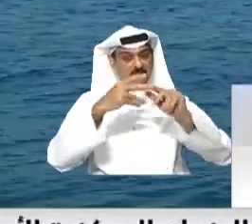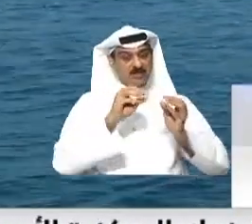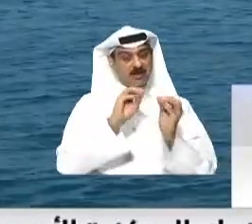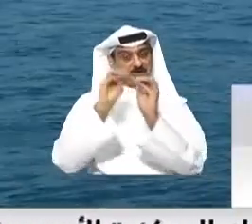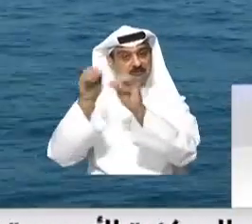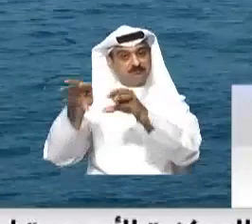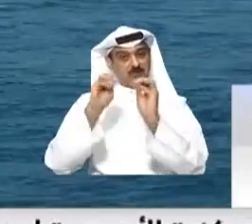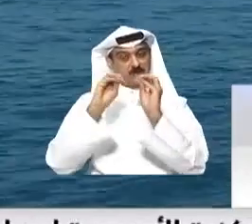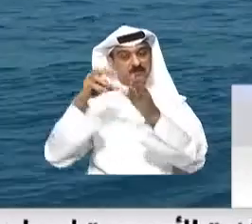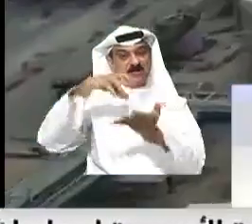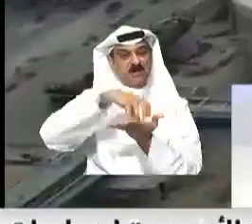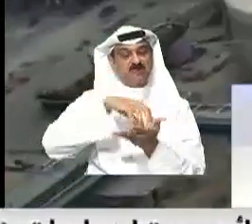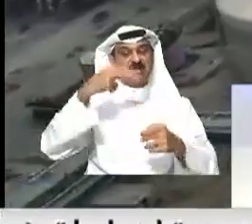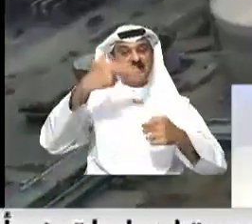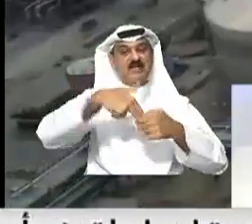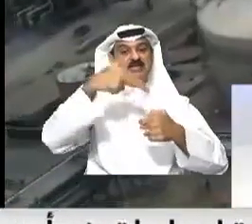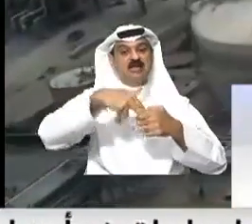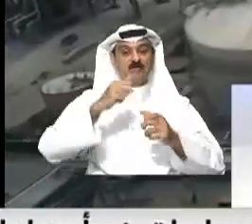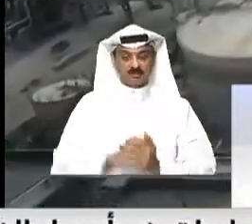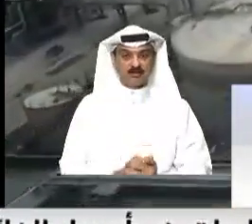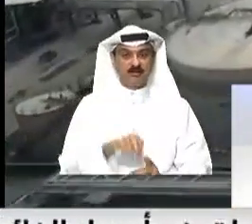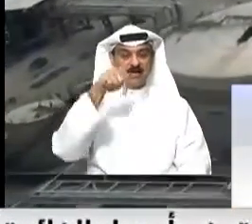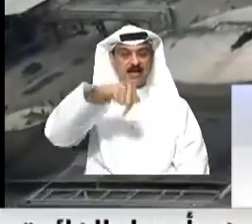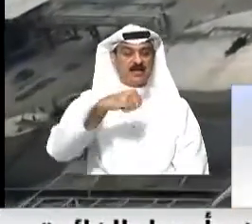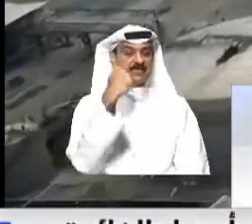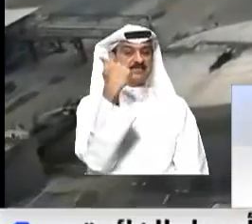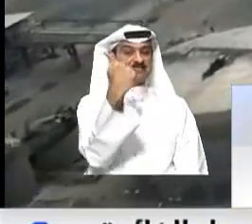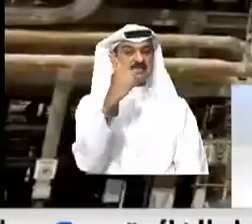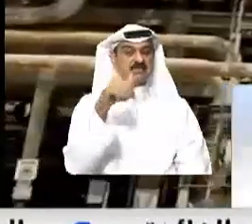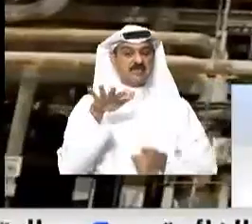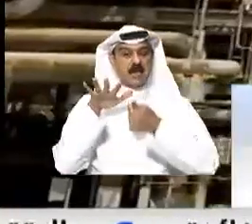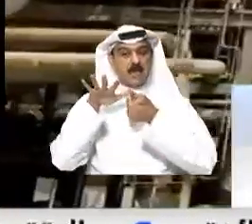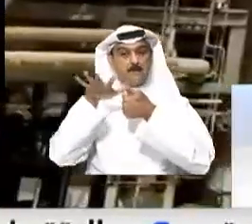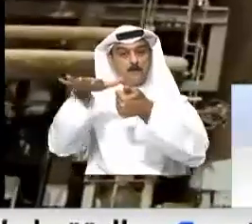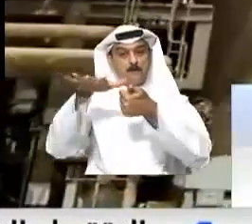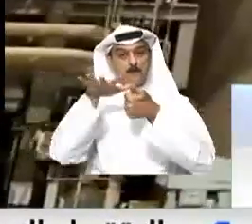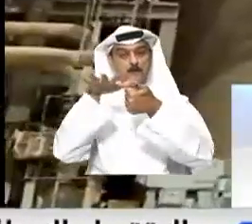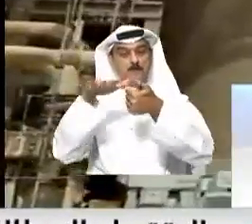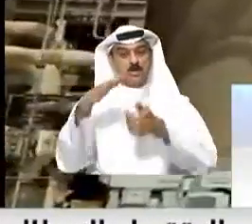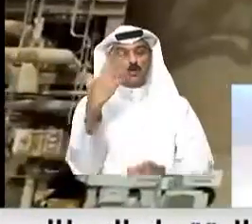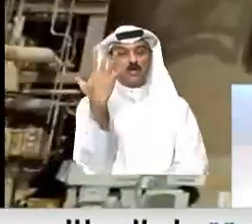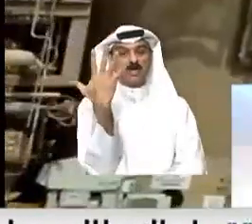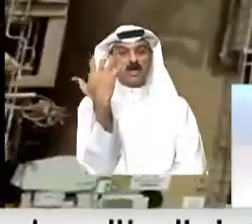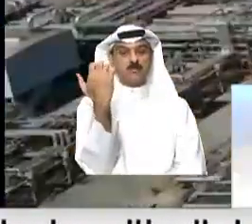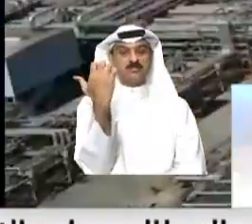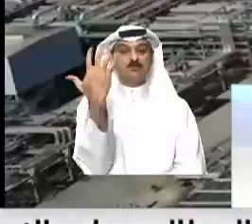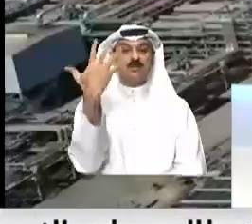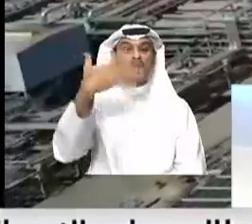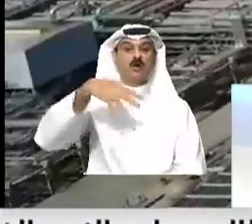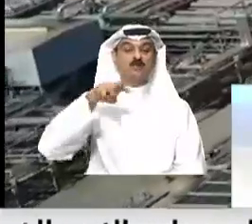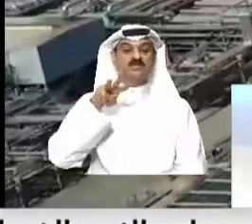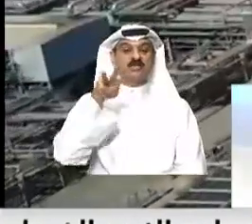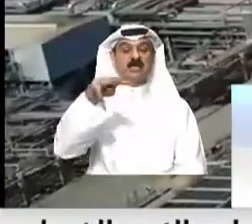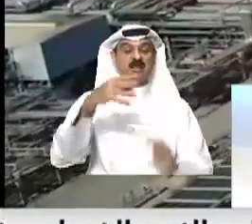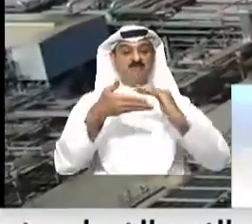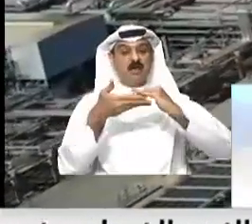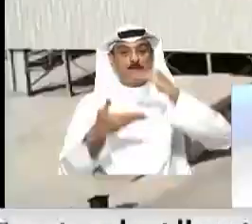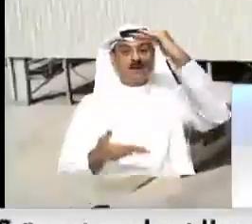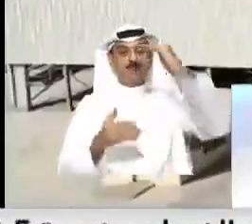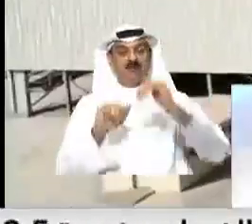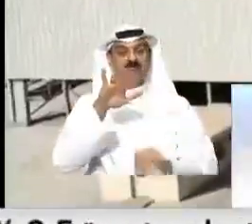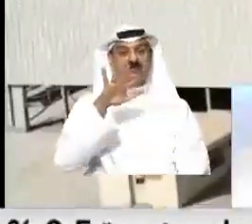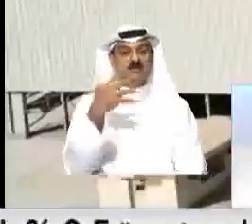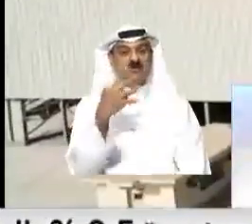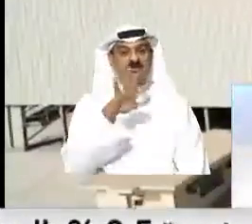اليابان بالنفط حيث بلغت سته ملايين الف برميل اي ما يعادل